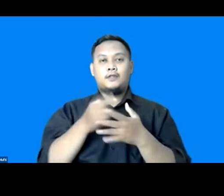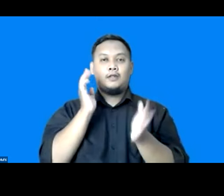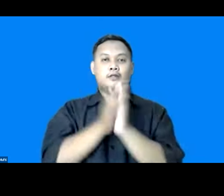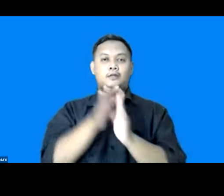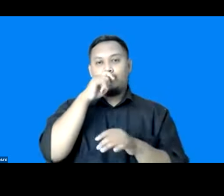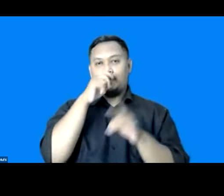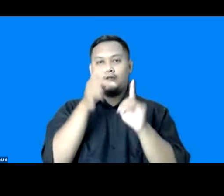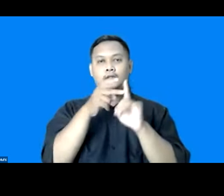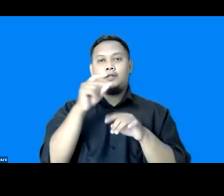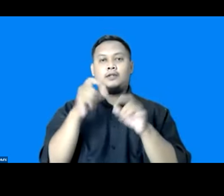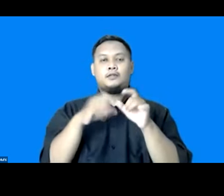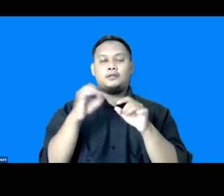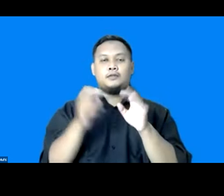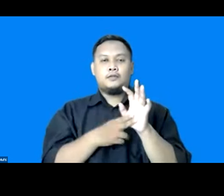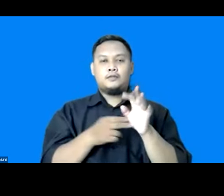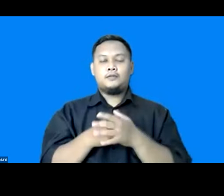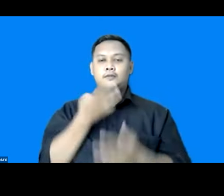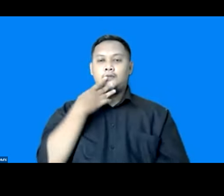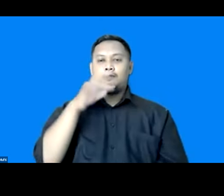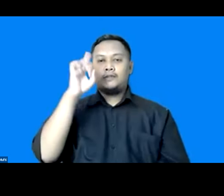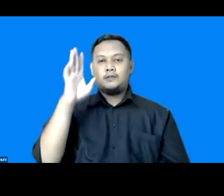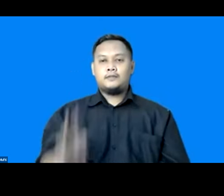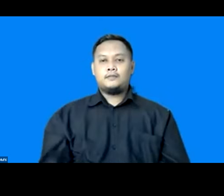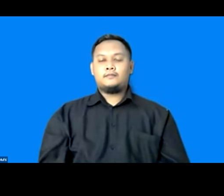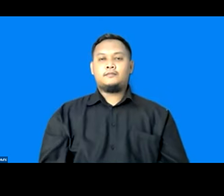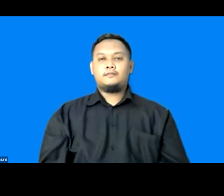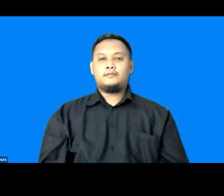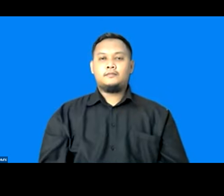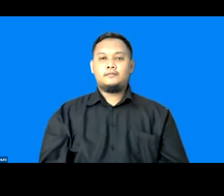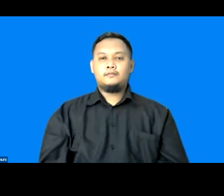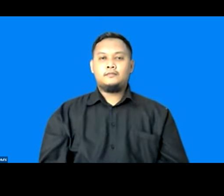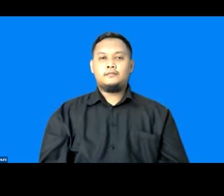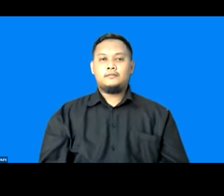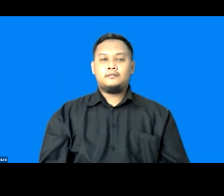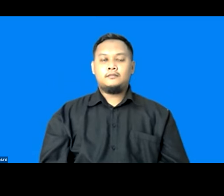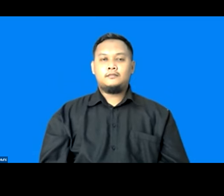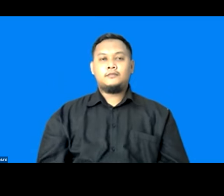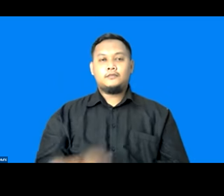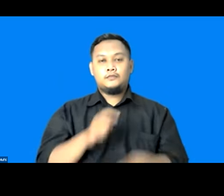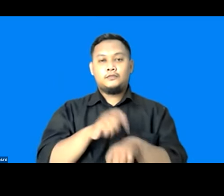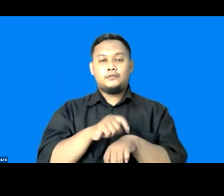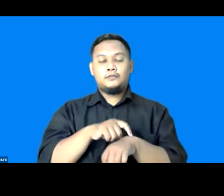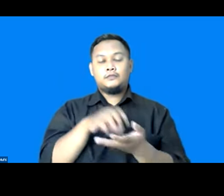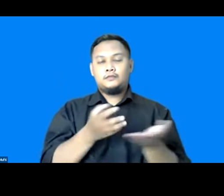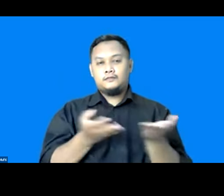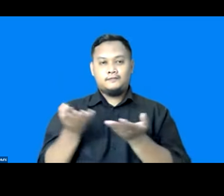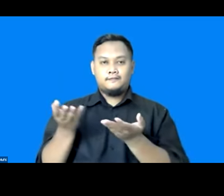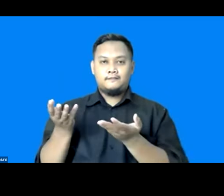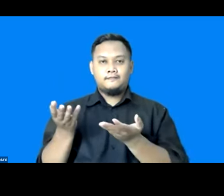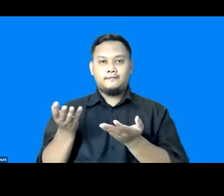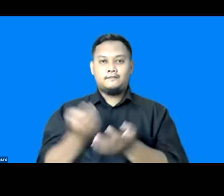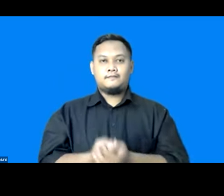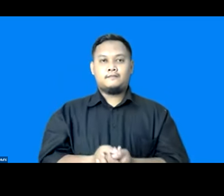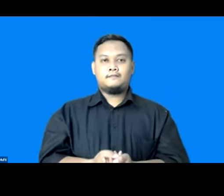Hersen. Selamat siang Pak Hersen. Iya, siang. Ya, waktu dan tempat saya persilahkan Pak, silakan memberikan